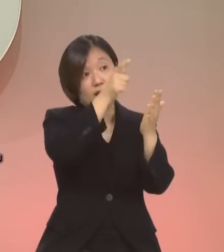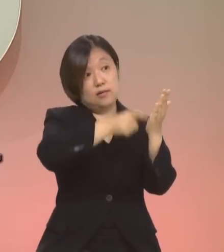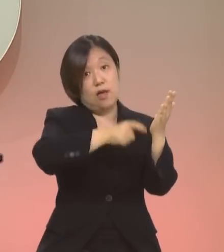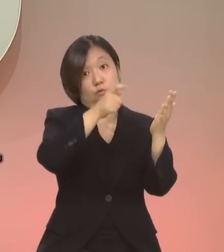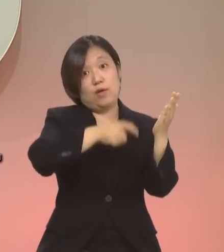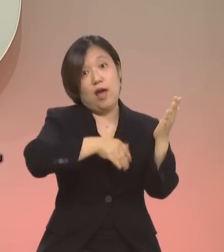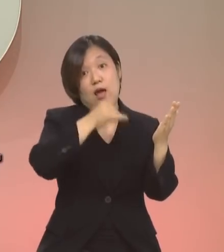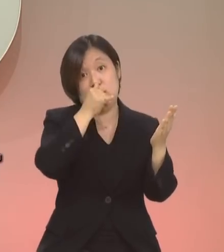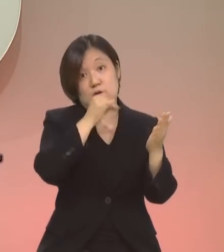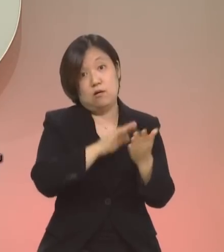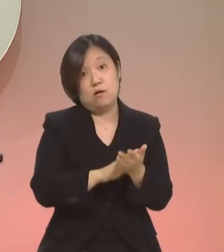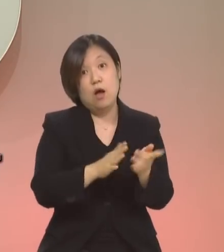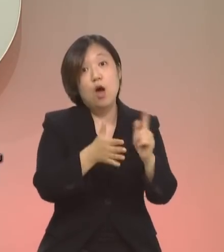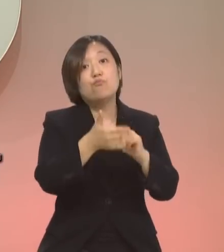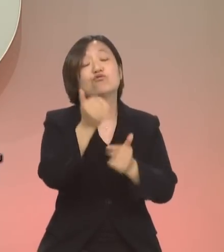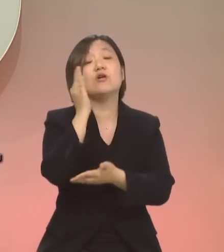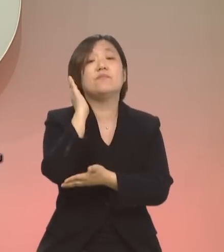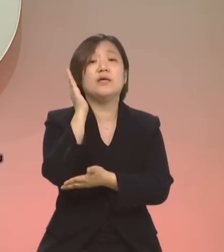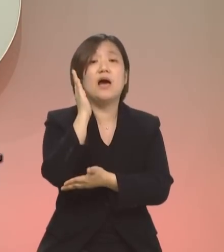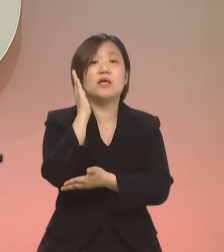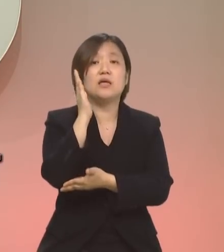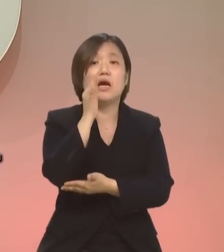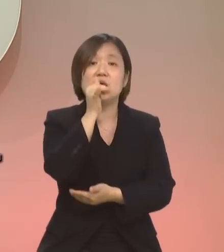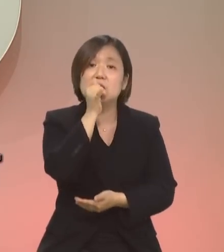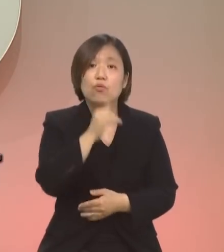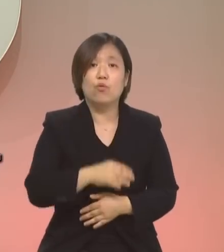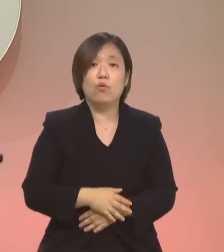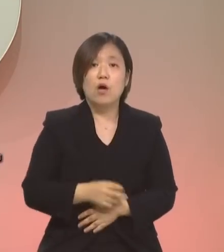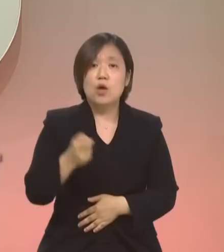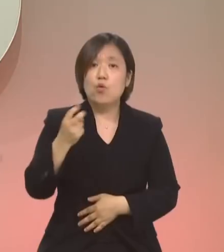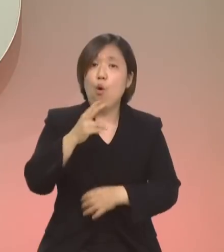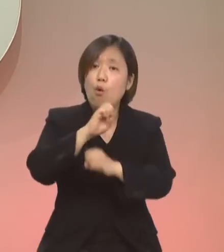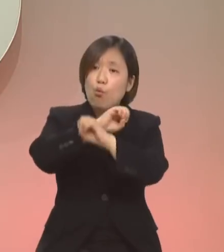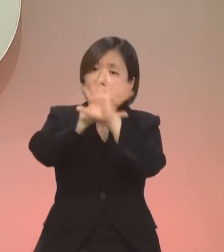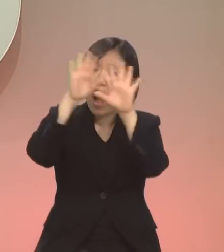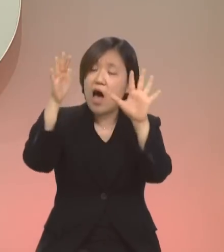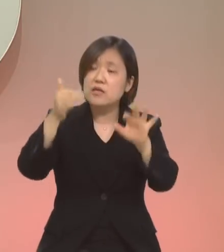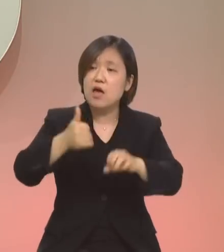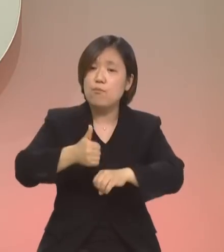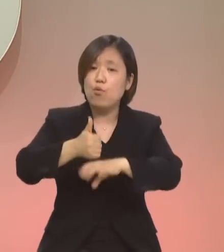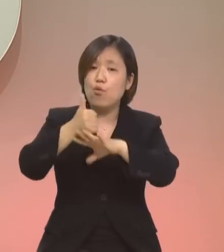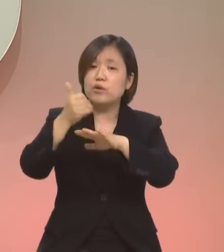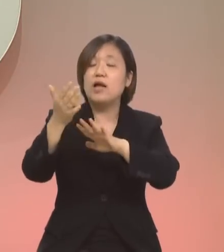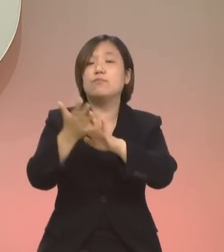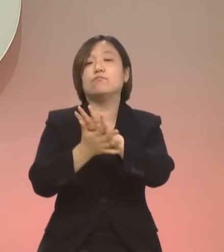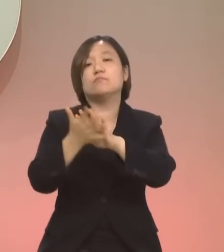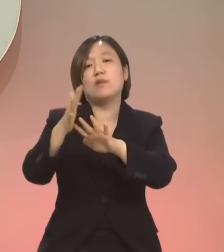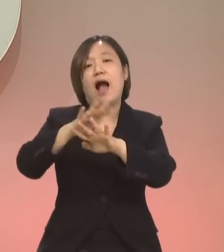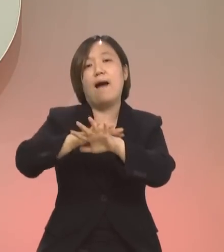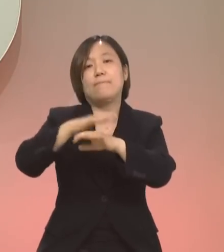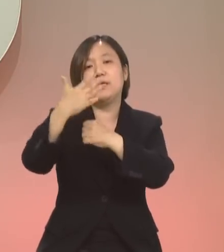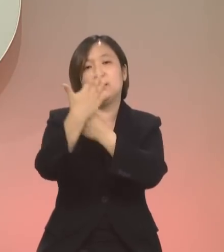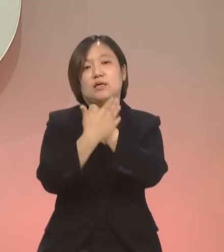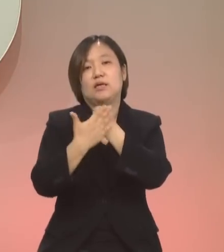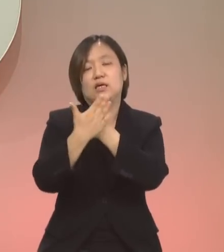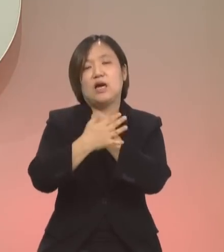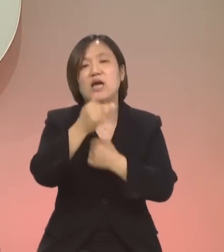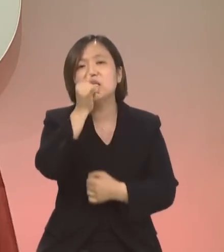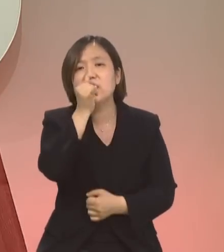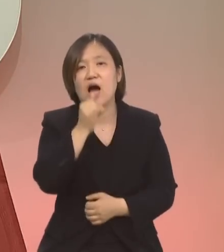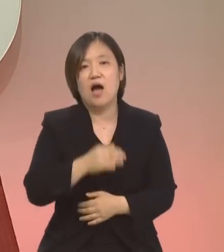부처님의 말씀 관세음보살님의 가피가 분명히 존재하는구나라는 것을 우리가